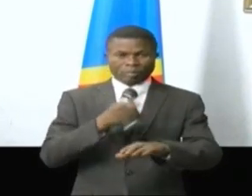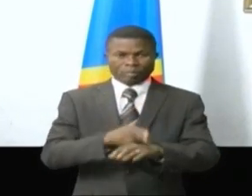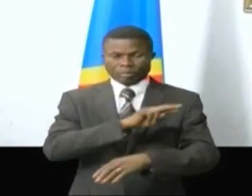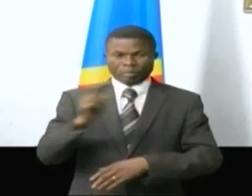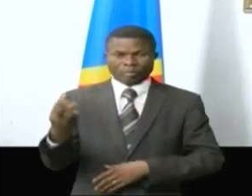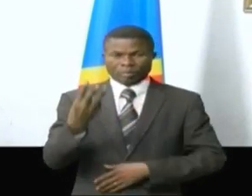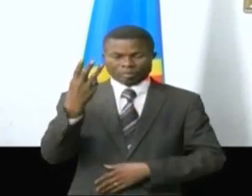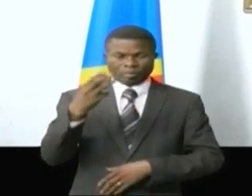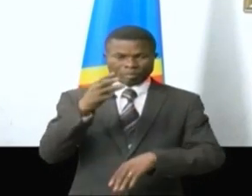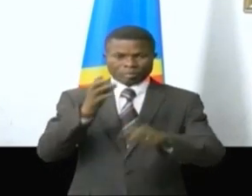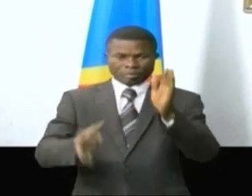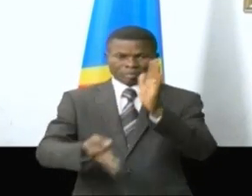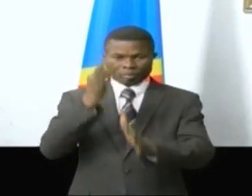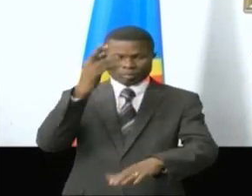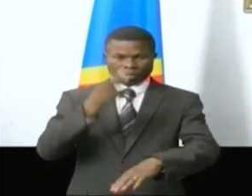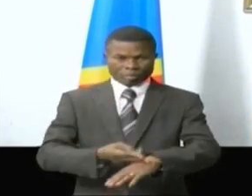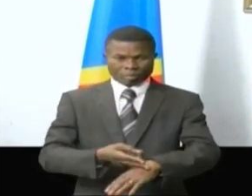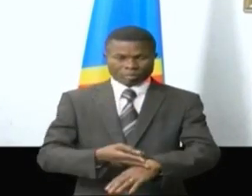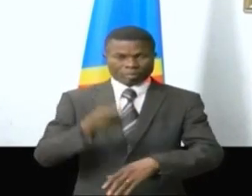13h heure locale,